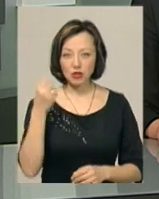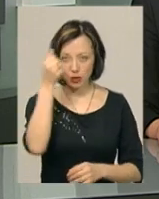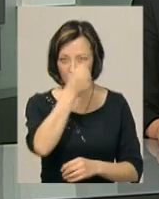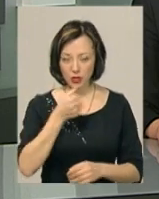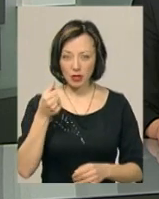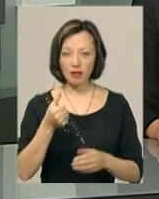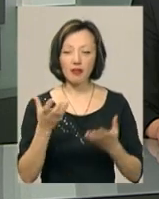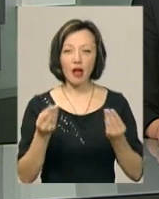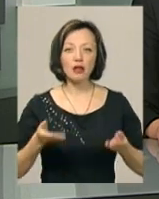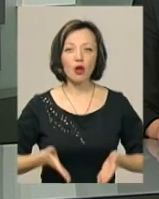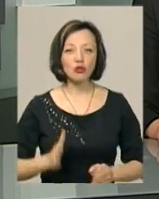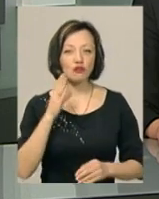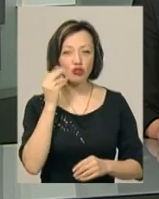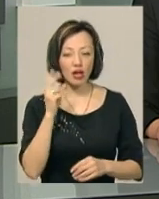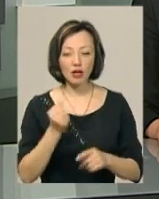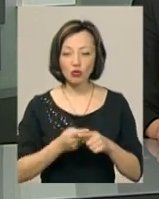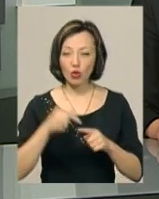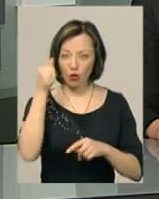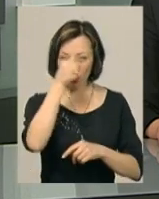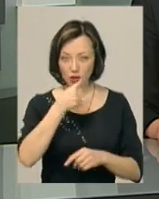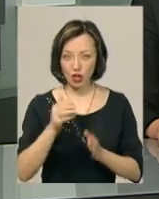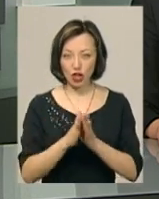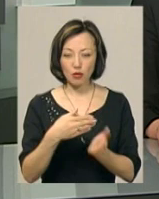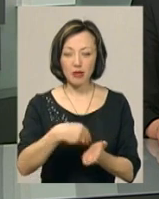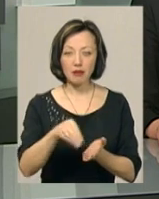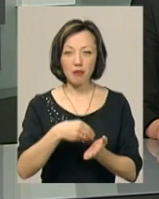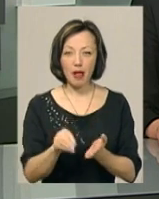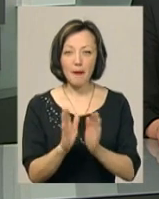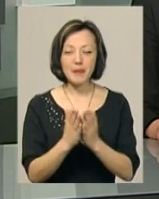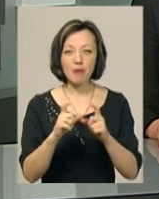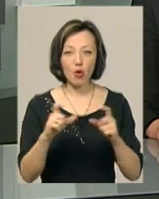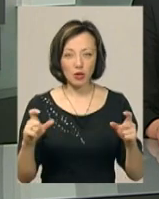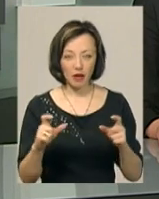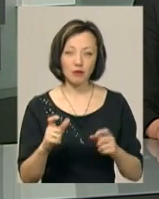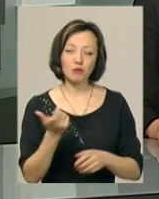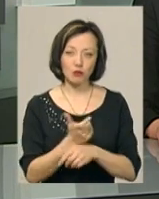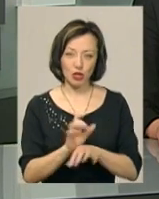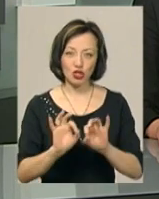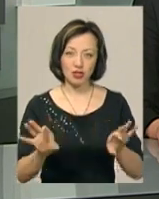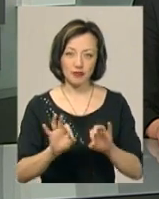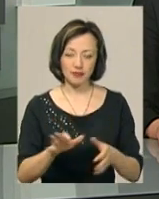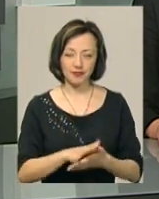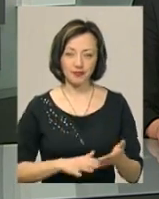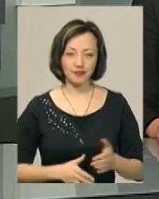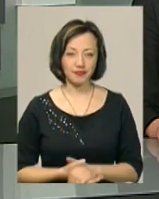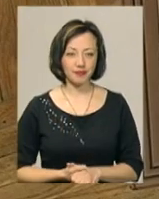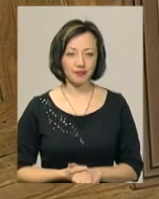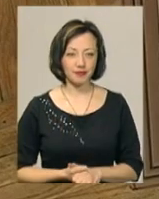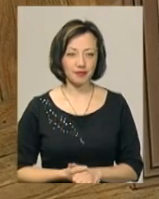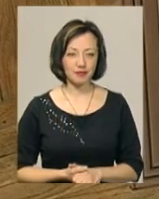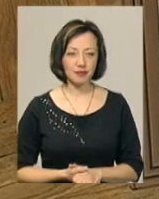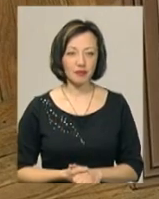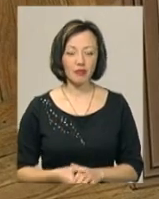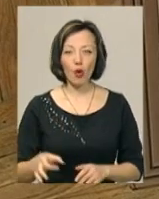народження Тараса Шевченка. Цьогоріч книжку придбала Хмельницька книгозбірня. Більше про стародруки розкаже Ольга Нісміянова.